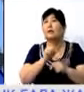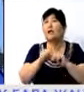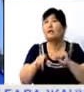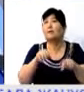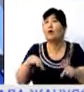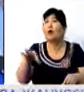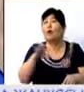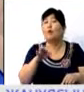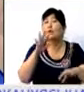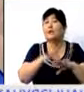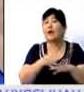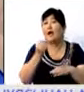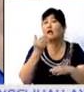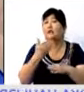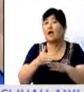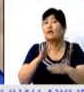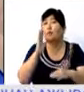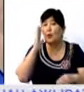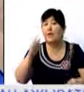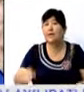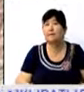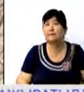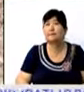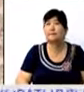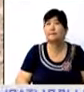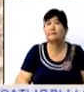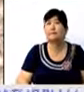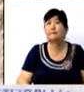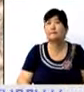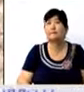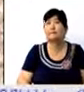тапсырмасымен облыс қазынасынан қаражат бөлінген. Әділжан Бердібек, Алмат Меңдібаев, Досхан Сәтбай, Қызылорда телеарнасы.